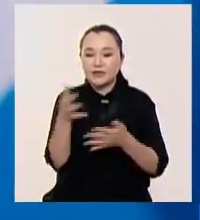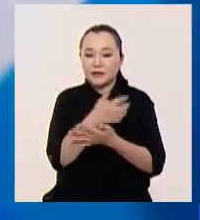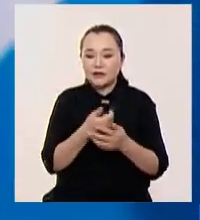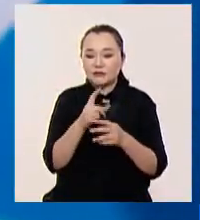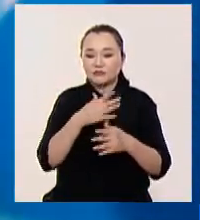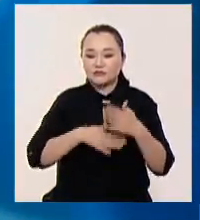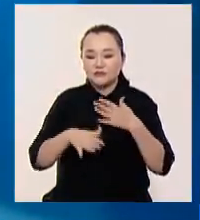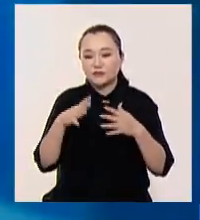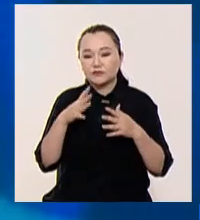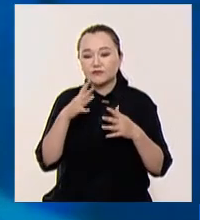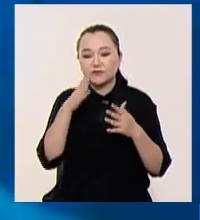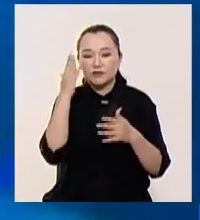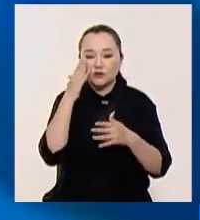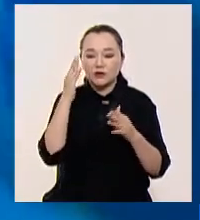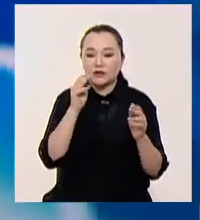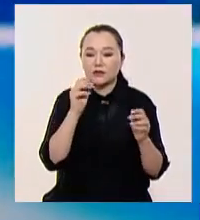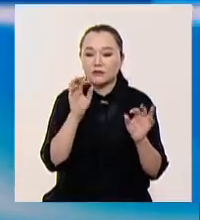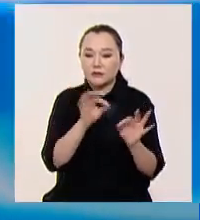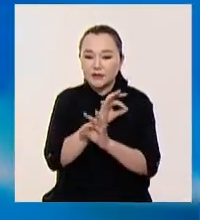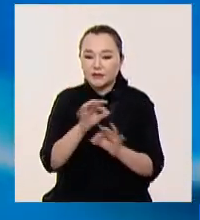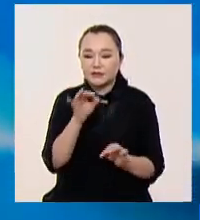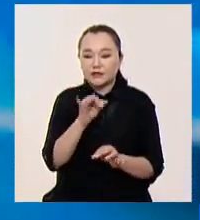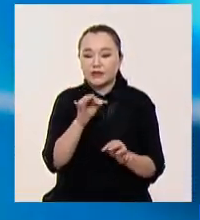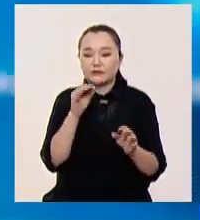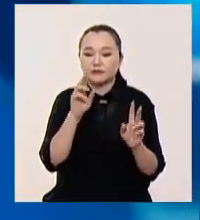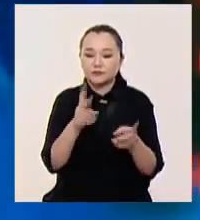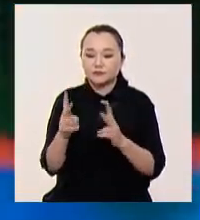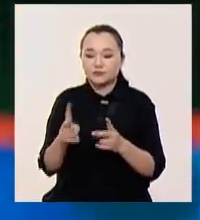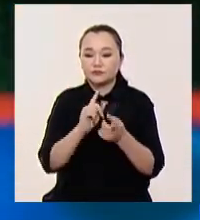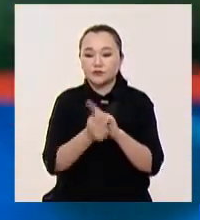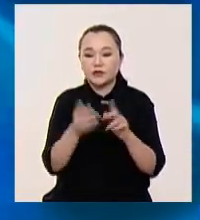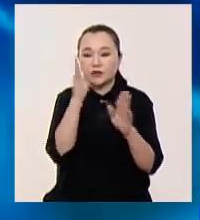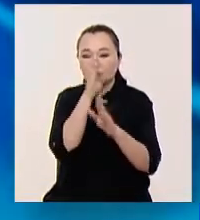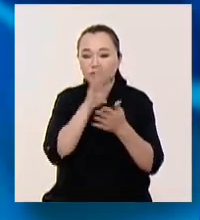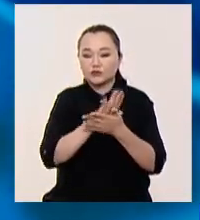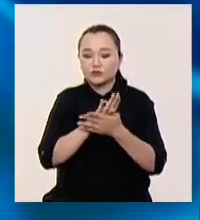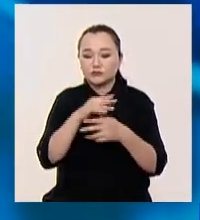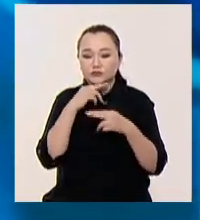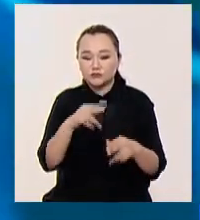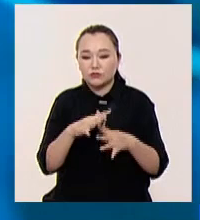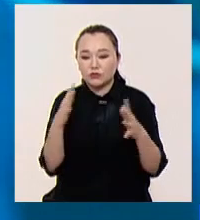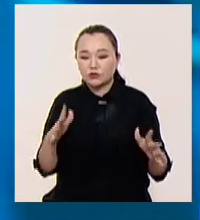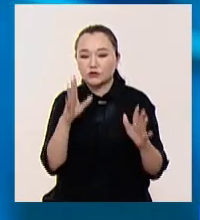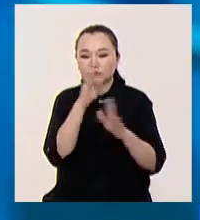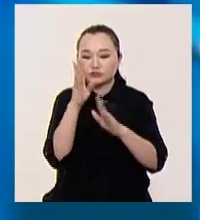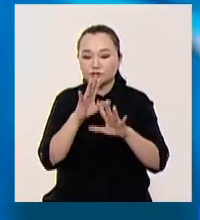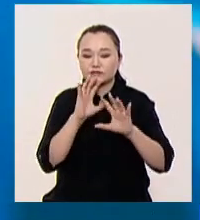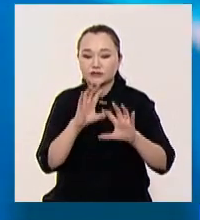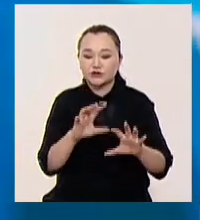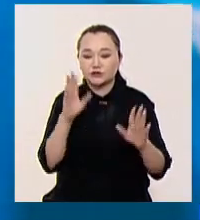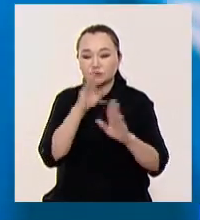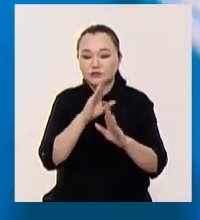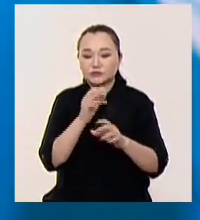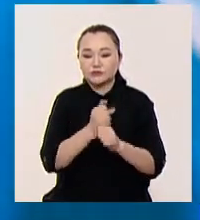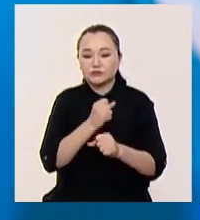дермен ырғақты билерге ұласты. Эко-тазалыққа аса мән берген ұйымдастырушылар қоршаған ортаны қорғап, табиғи